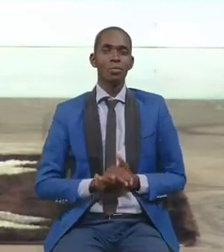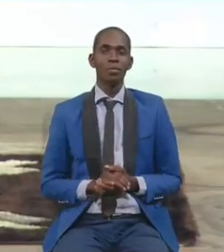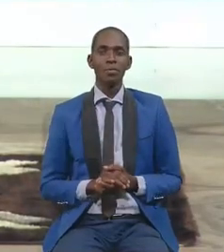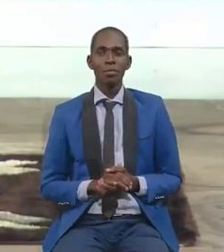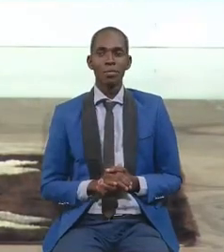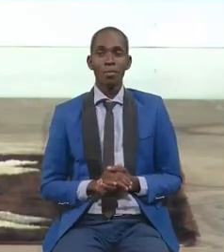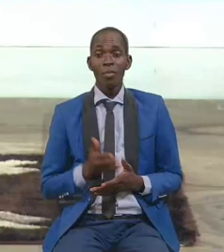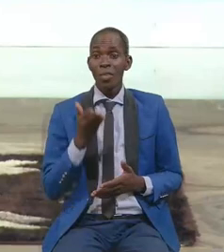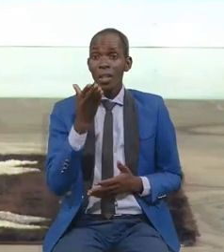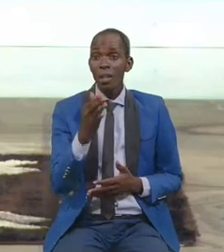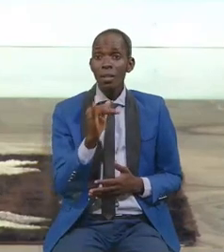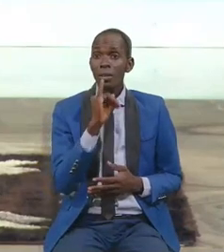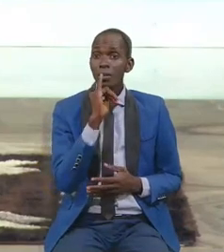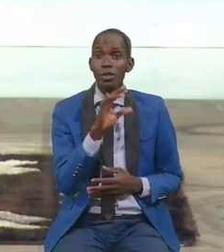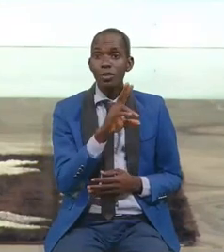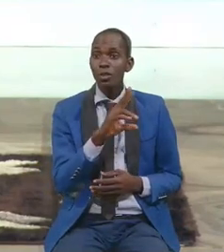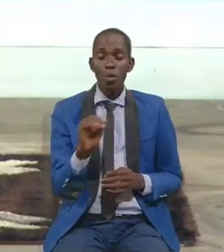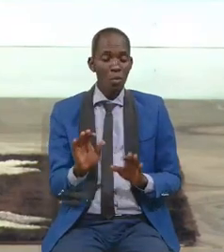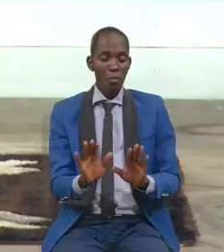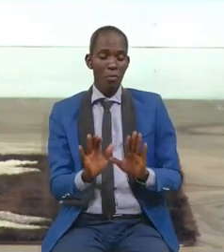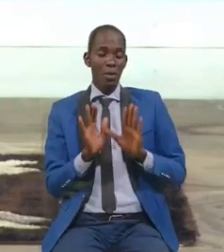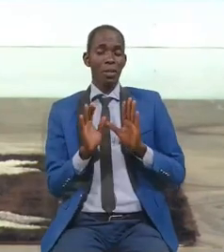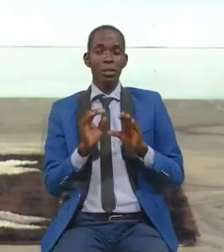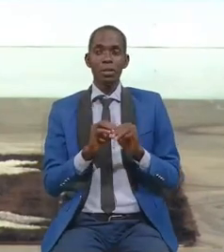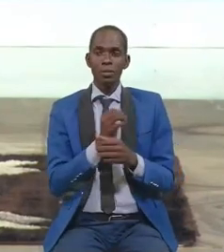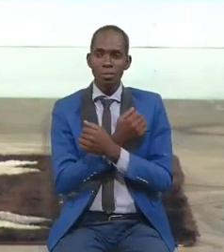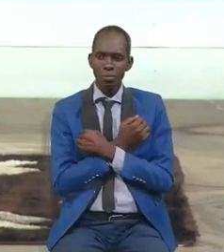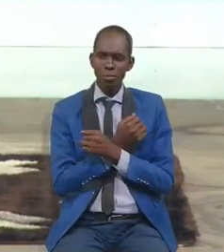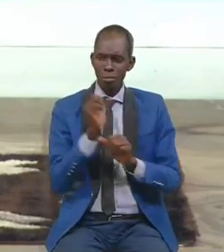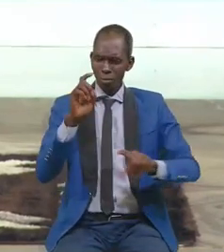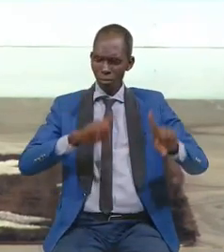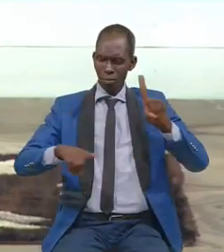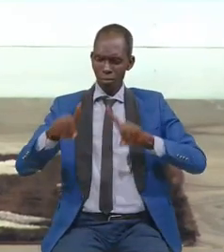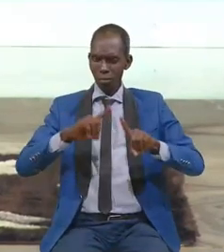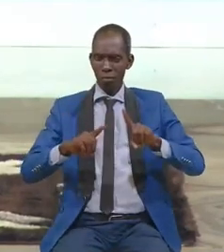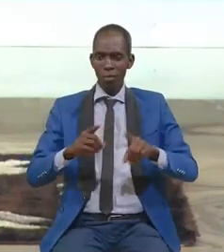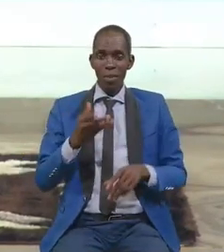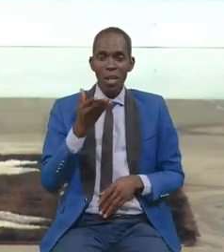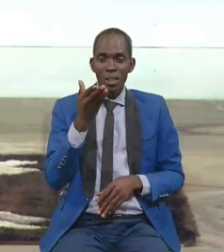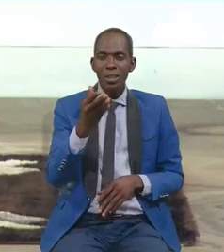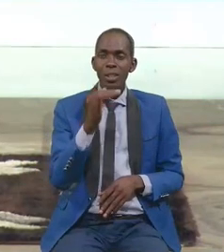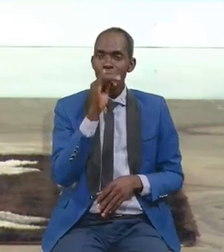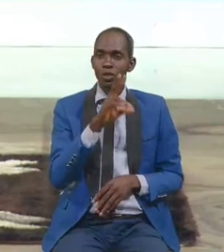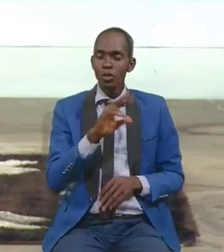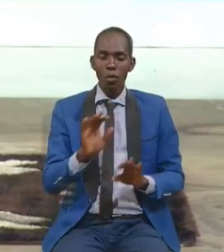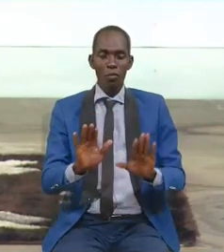La crainte n'est pas dans l'amour. Répétons-le, la crainte n'est pas dans l'amour.